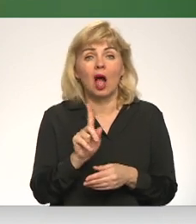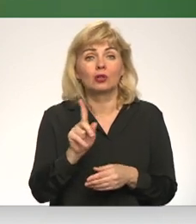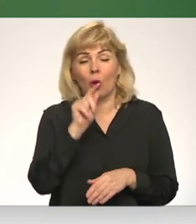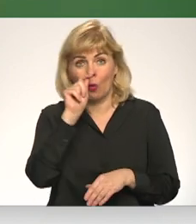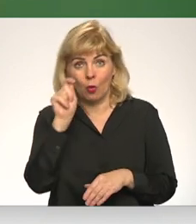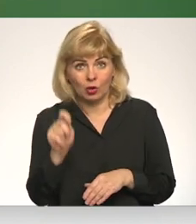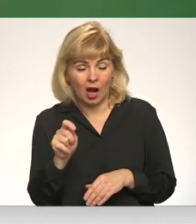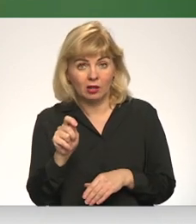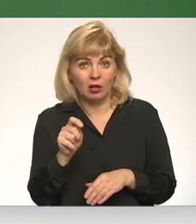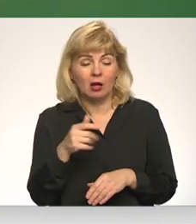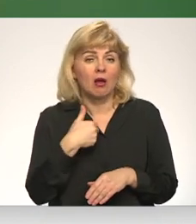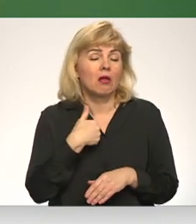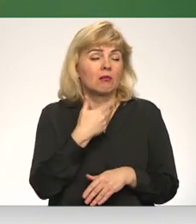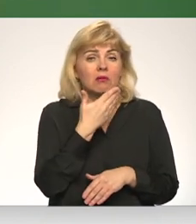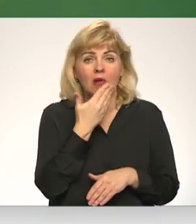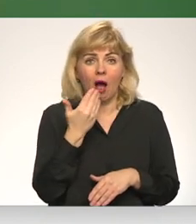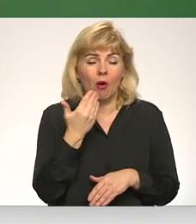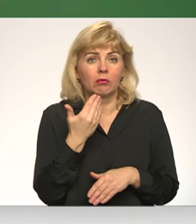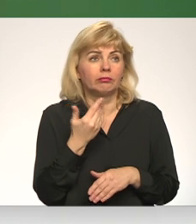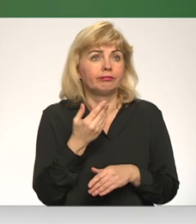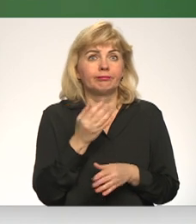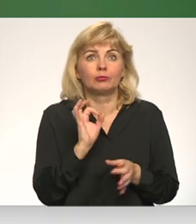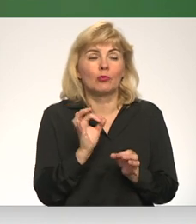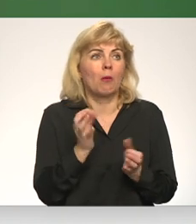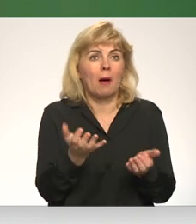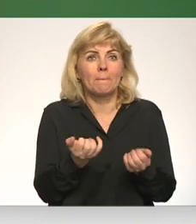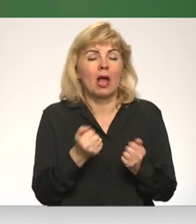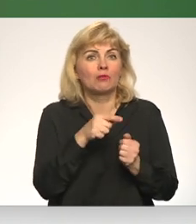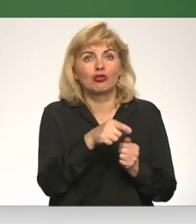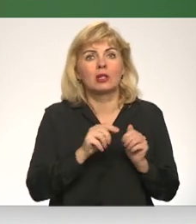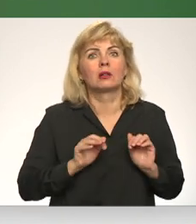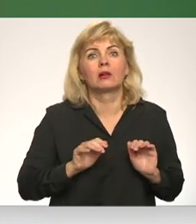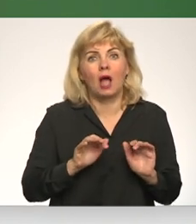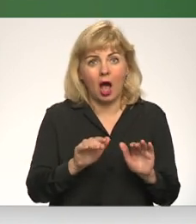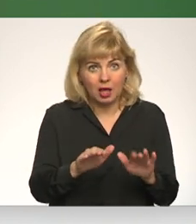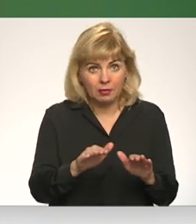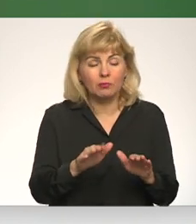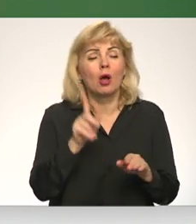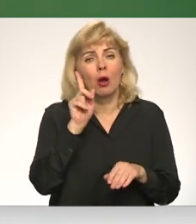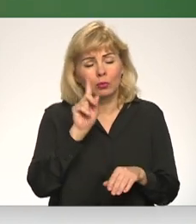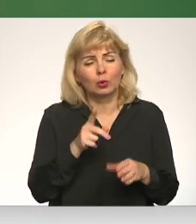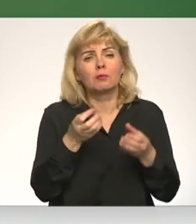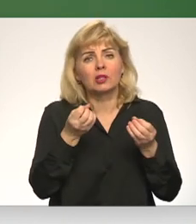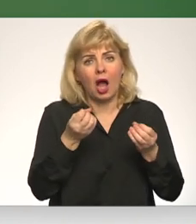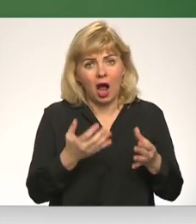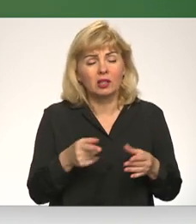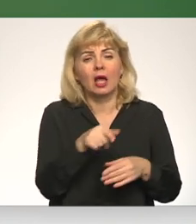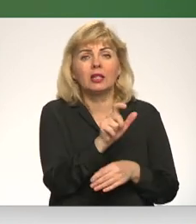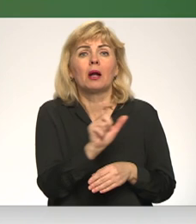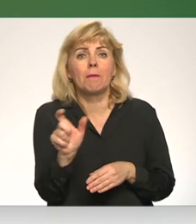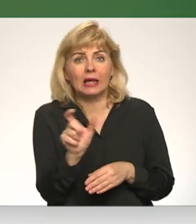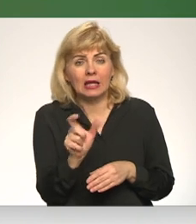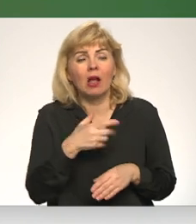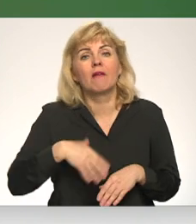un mums pilnībā nav pieņemams šīs darbības. Un skaidrs, ka šis ir tas brīdis, kad